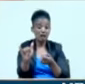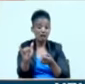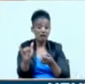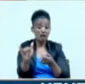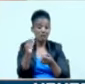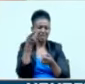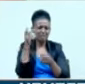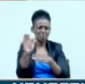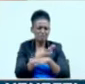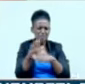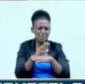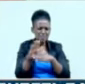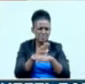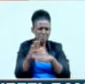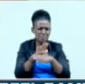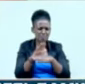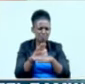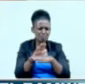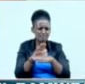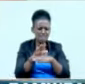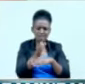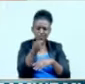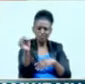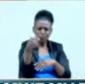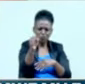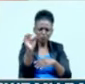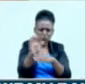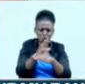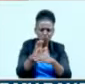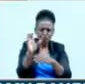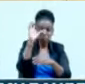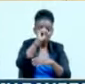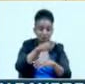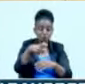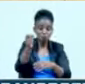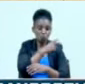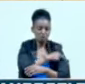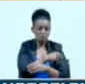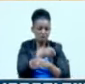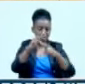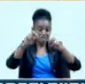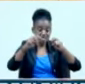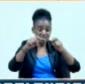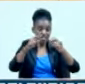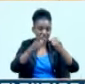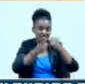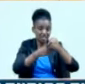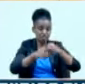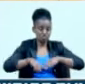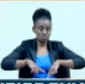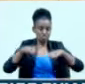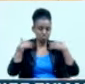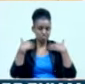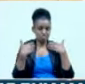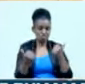byo bita shuguri nyine, bakaguma birukanka ntibabone umwanya ujya kwa muganga. Ubushakashatsi bwa gatandatu ku buzima